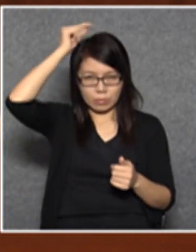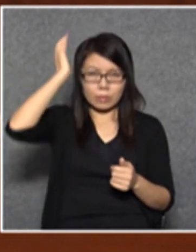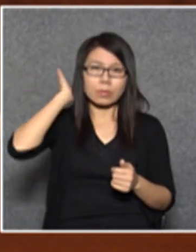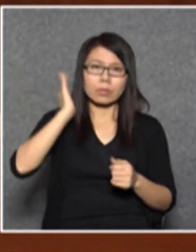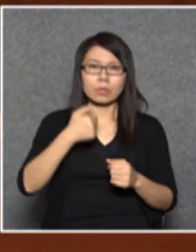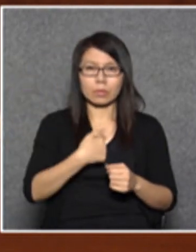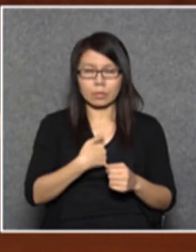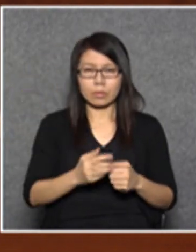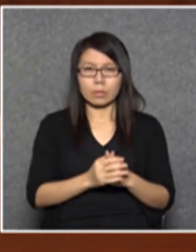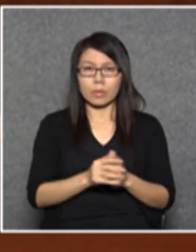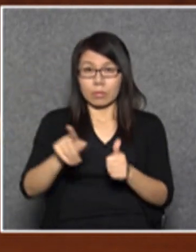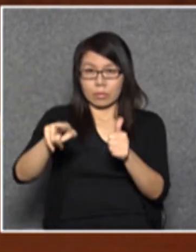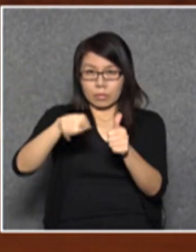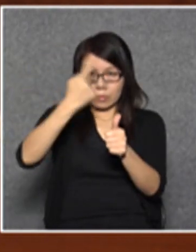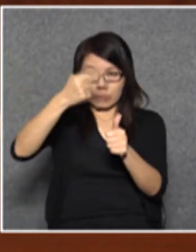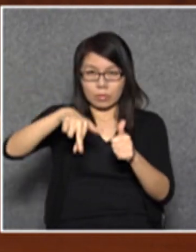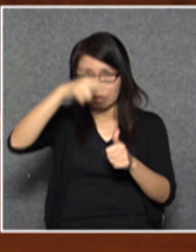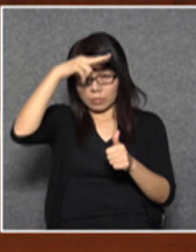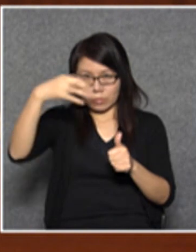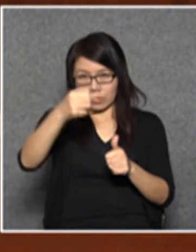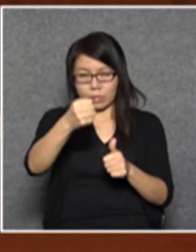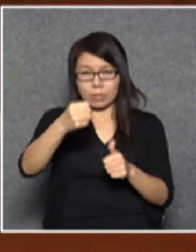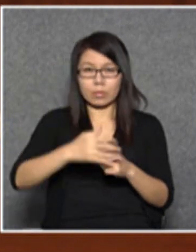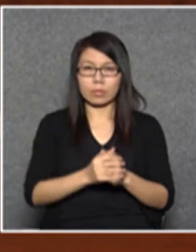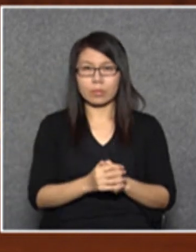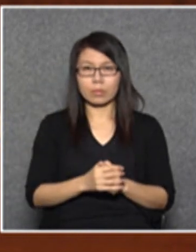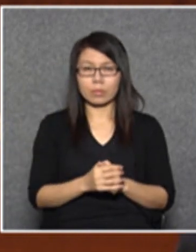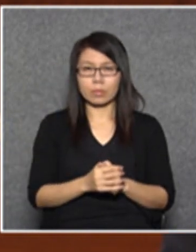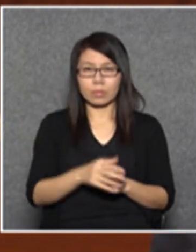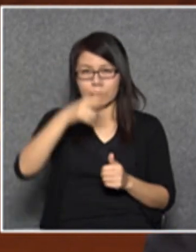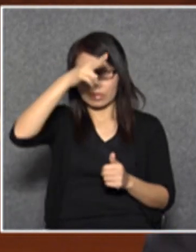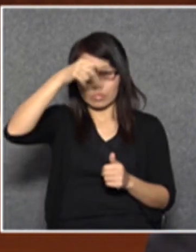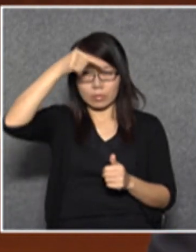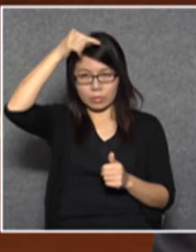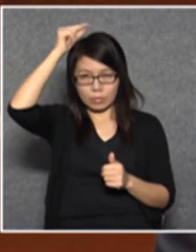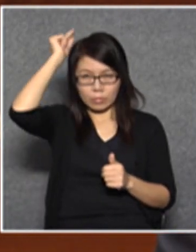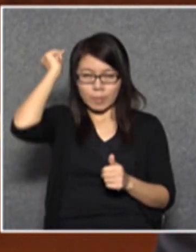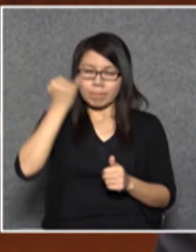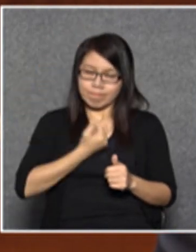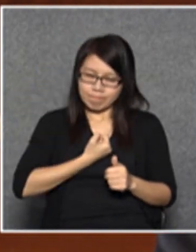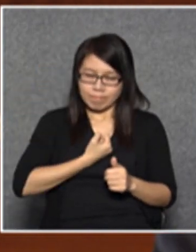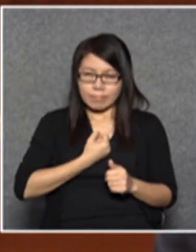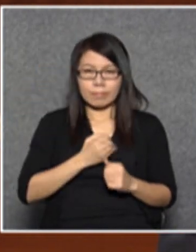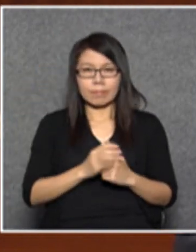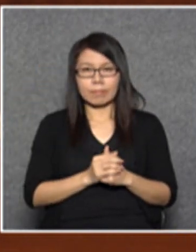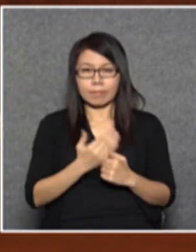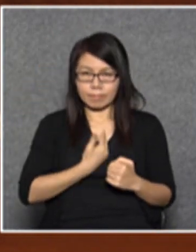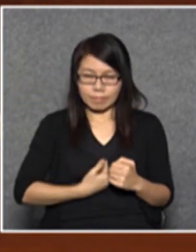的第一任行政長官，董生為人謙厚，但